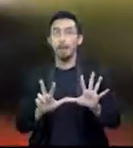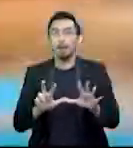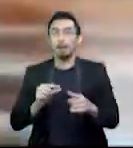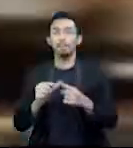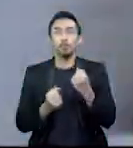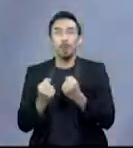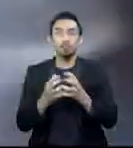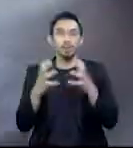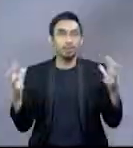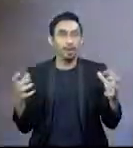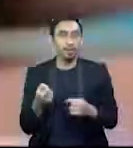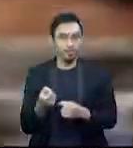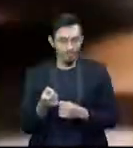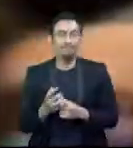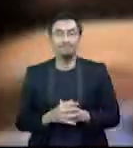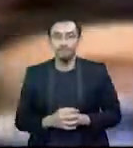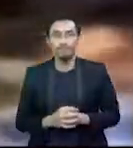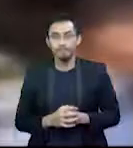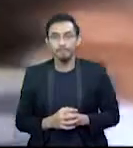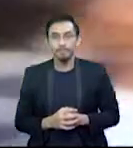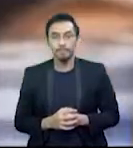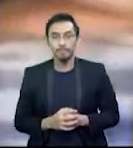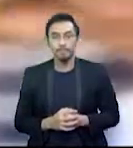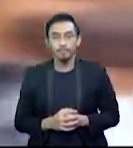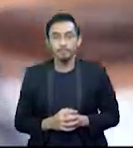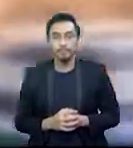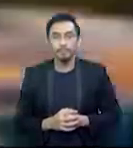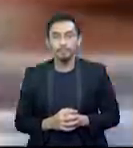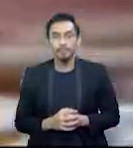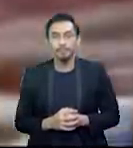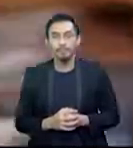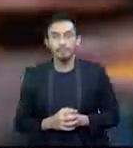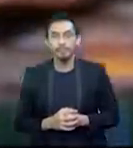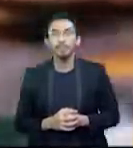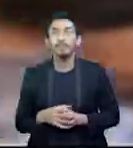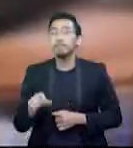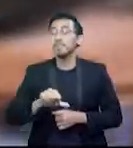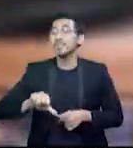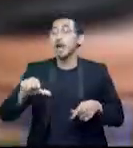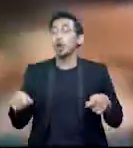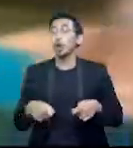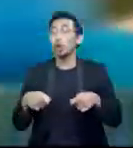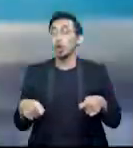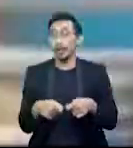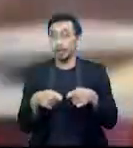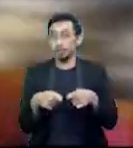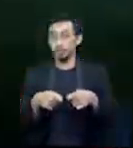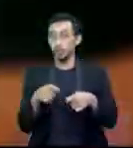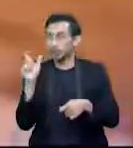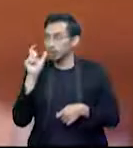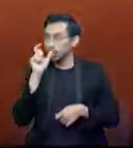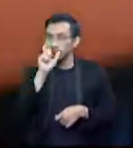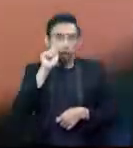hai hai Hai kisruh drama minyak goreng langkah pelan semakin terang benderang meski janji